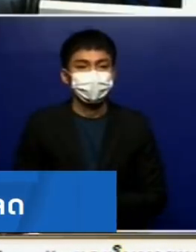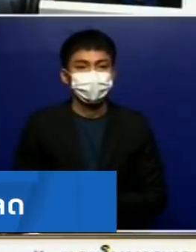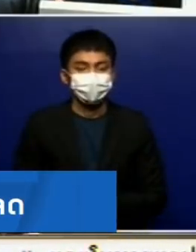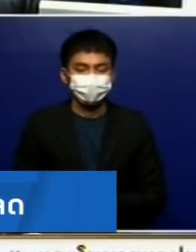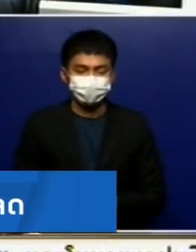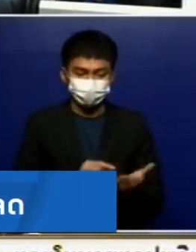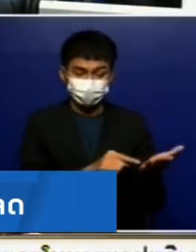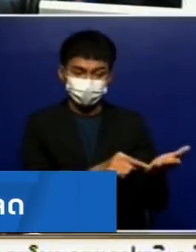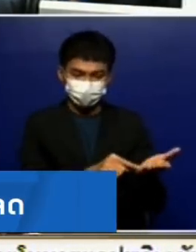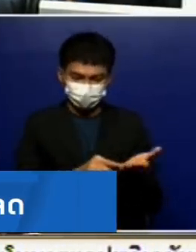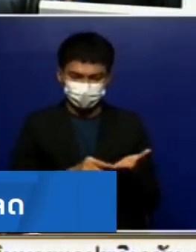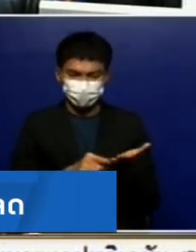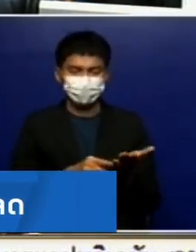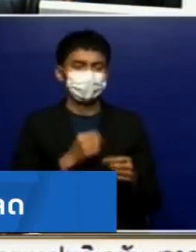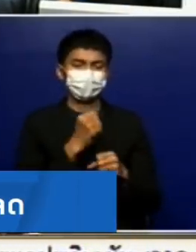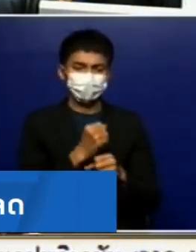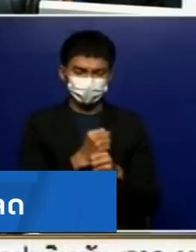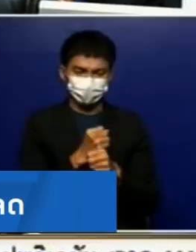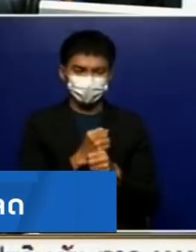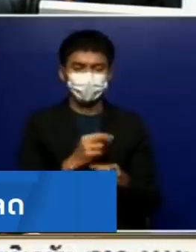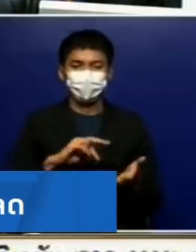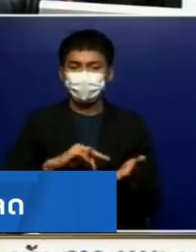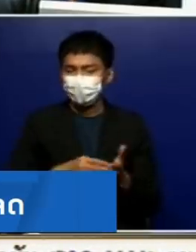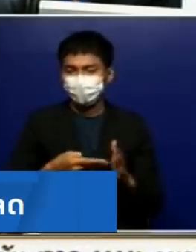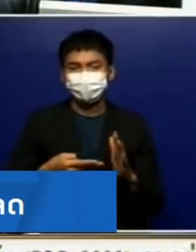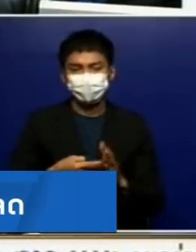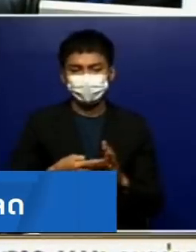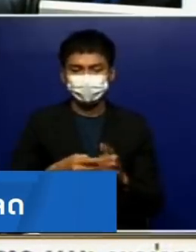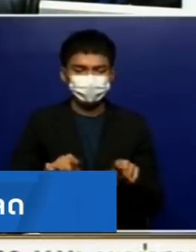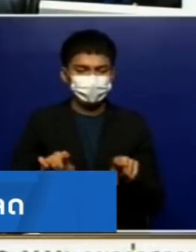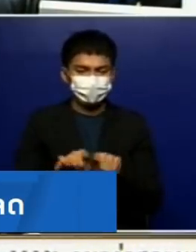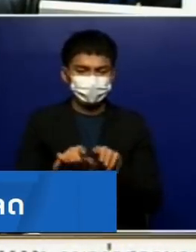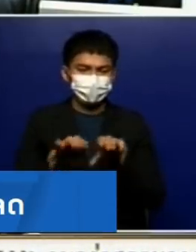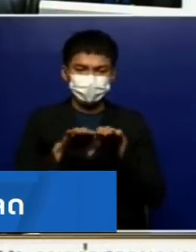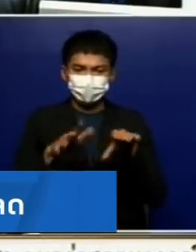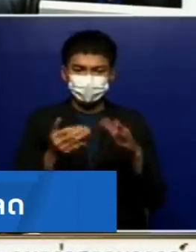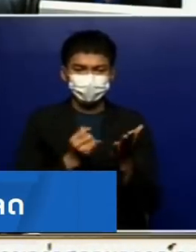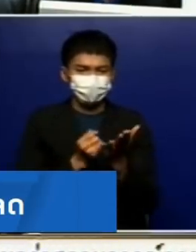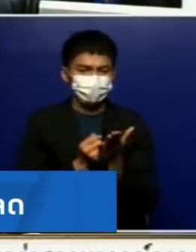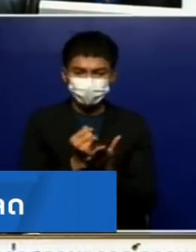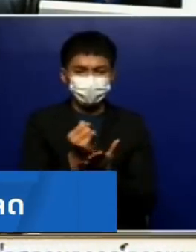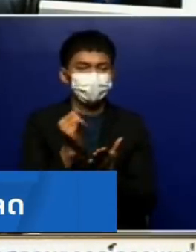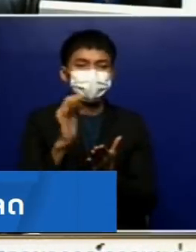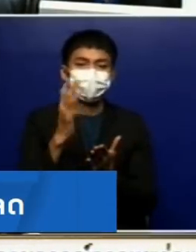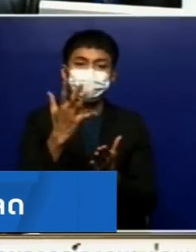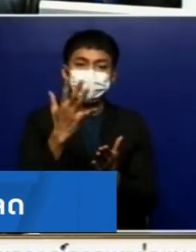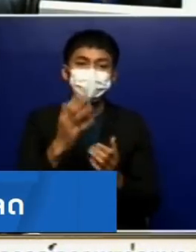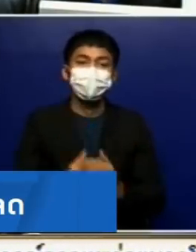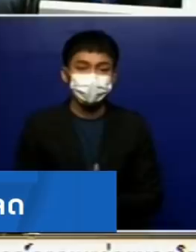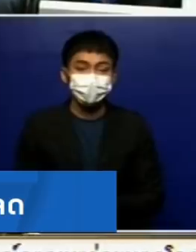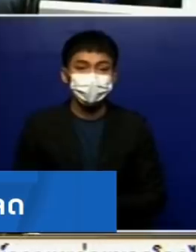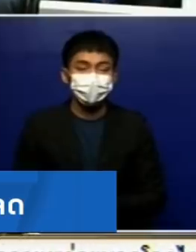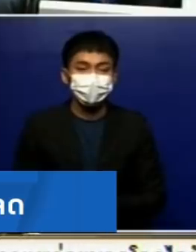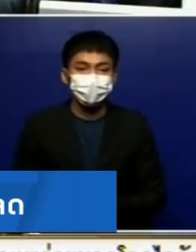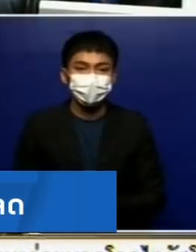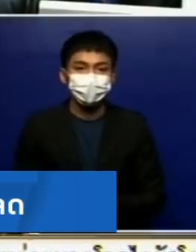ผนการต่างๆนั้นขาดเอกภาพไร้ซึ่งความถูกต้องนะฮะวันนี้พี่น้องประชา